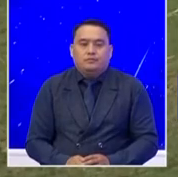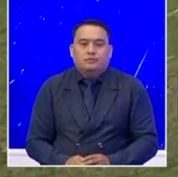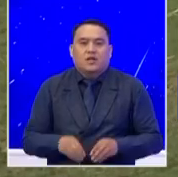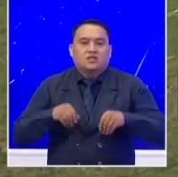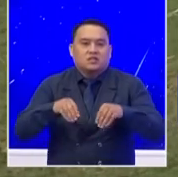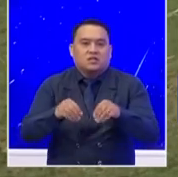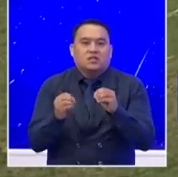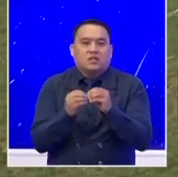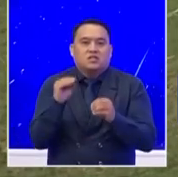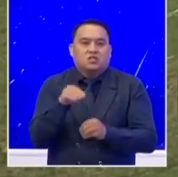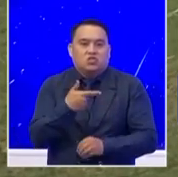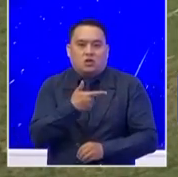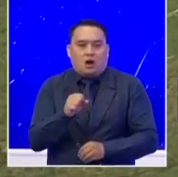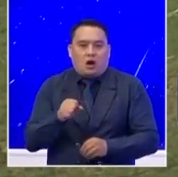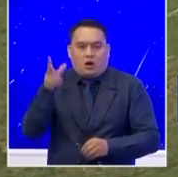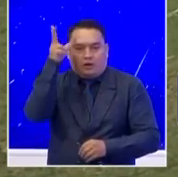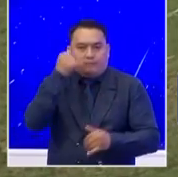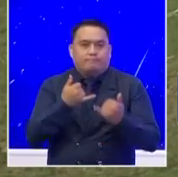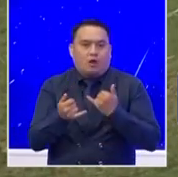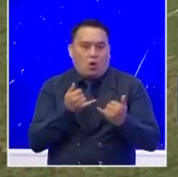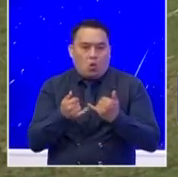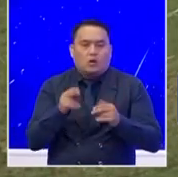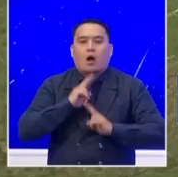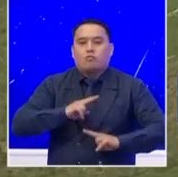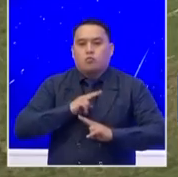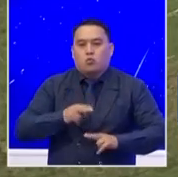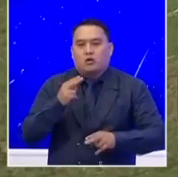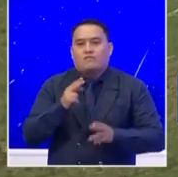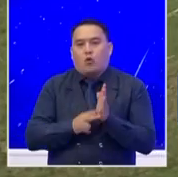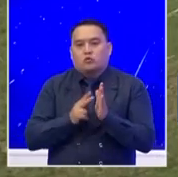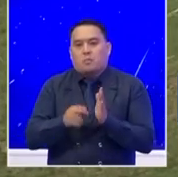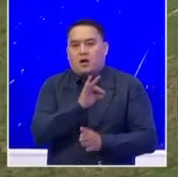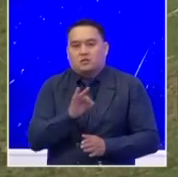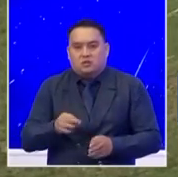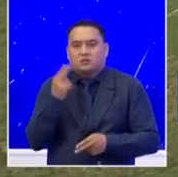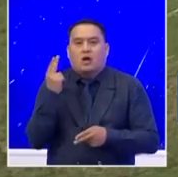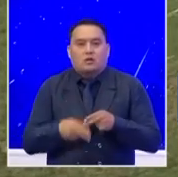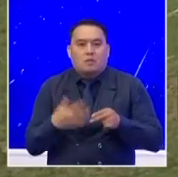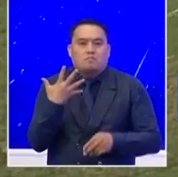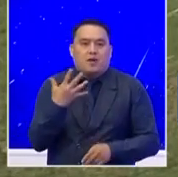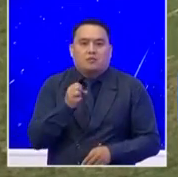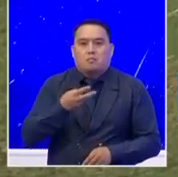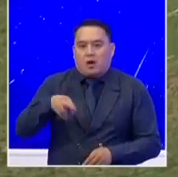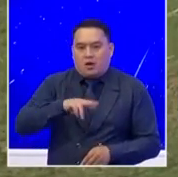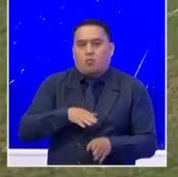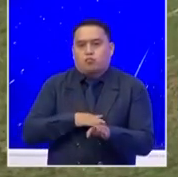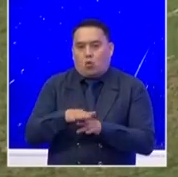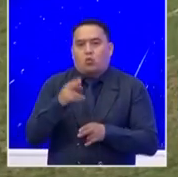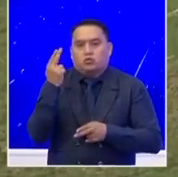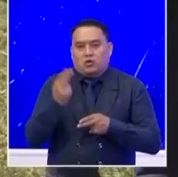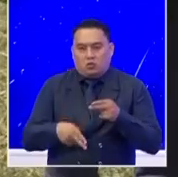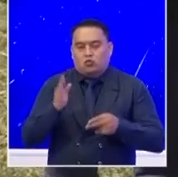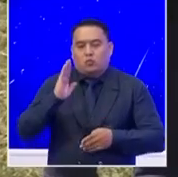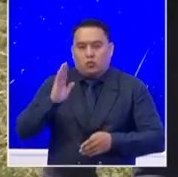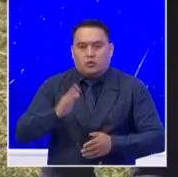Засеяно более 10 тысяч гектаров зерновых культур. Сейчас работы сделаны на 80%. К 5 мая завершим полностью посевную